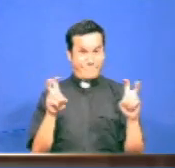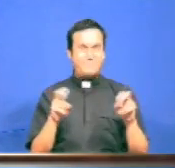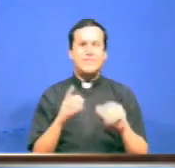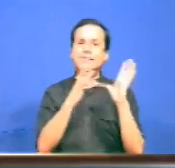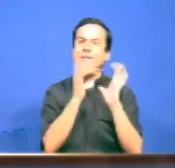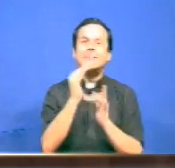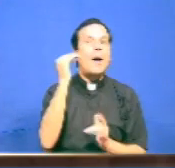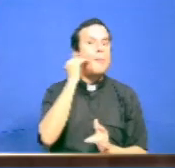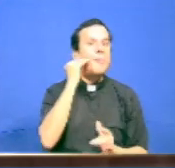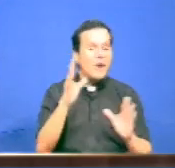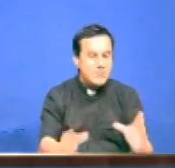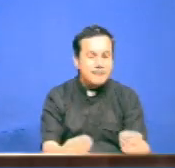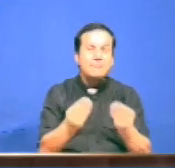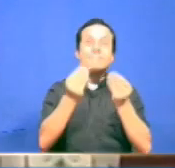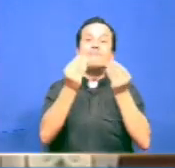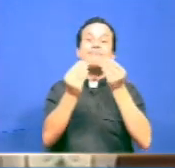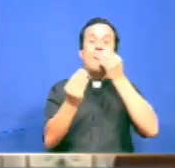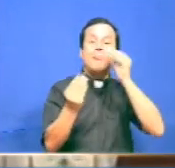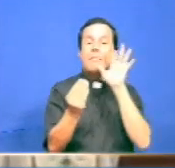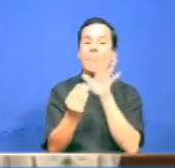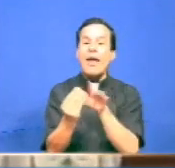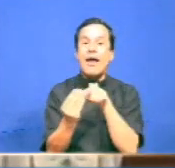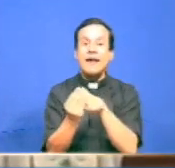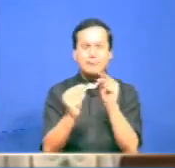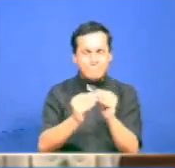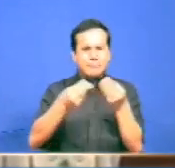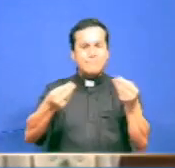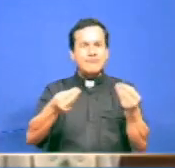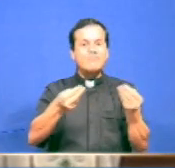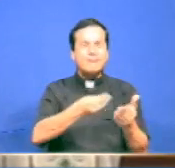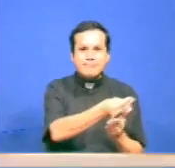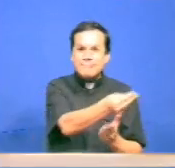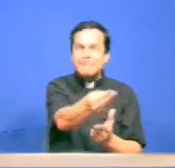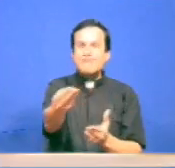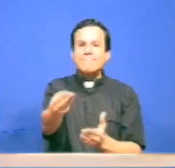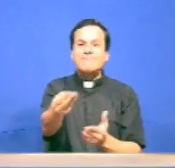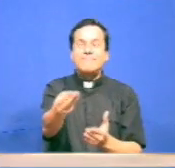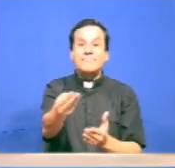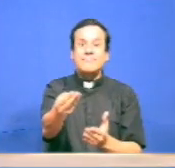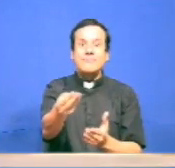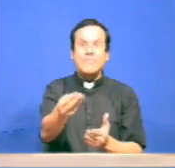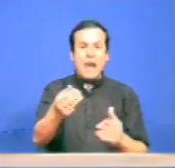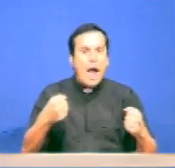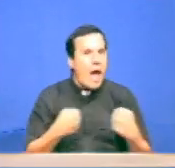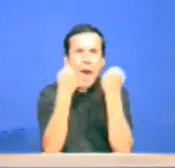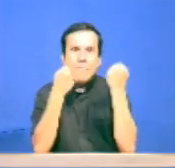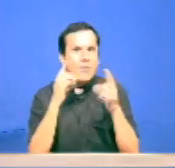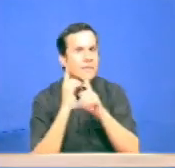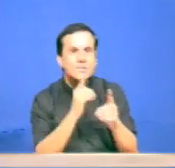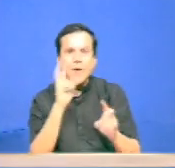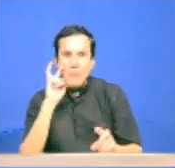mkate, akaubariki, akaumega, akawapa. Mara macho yao